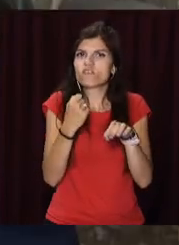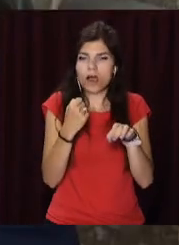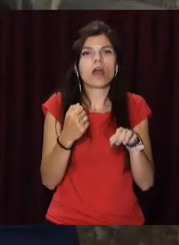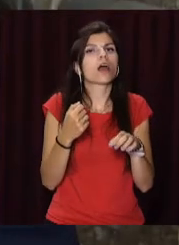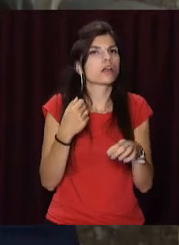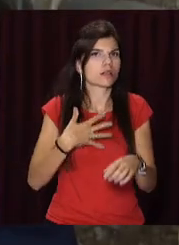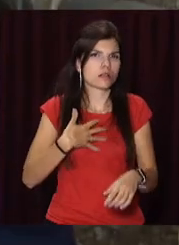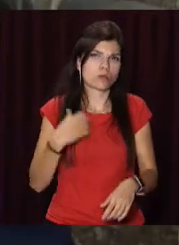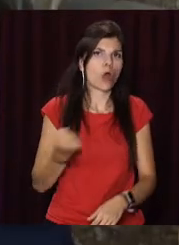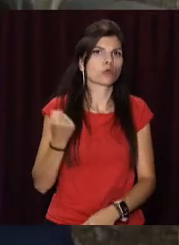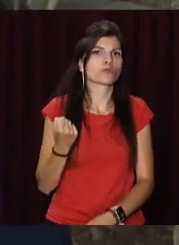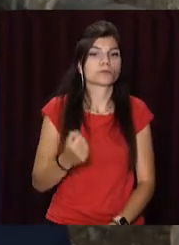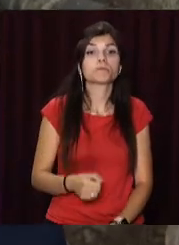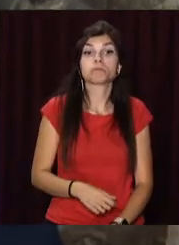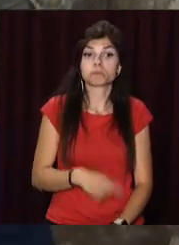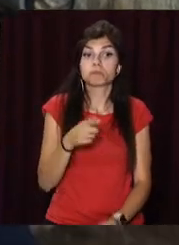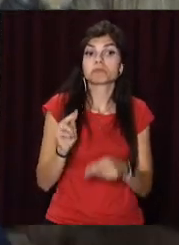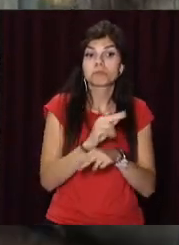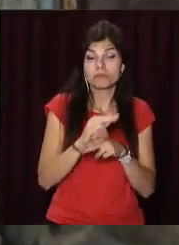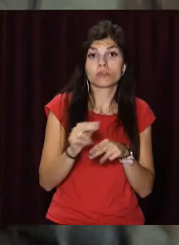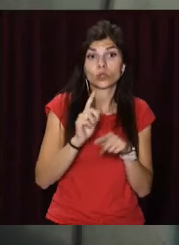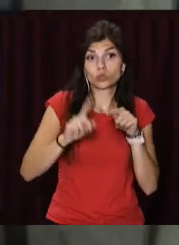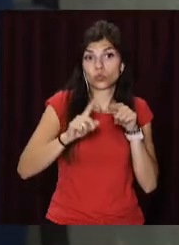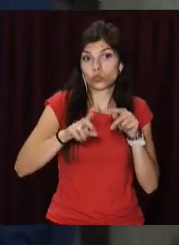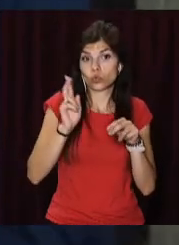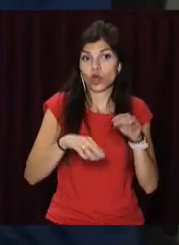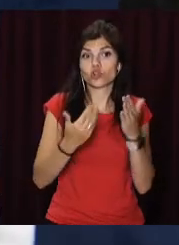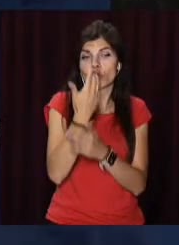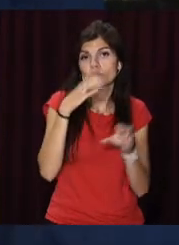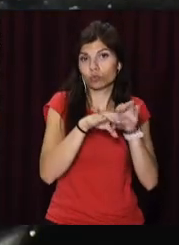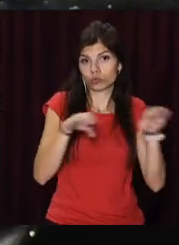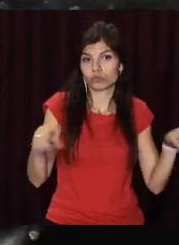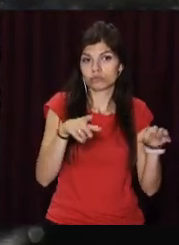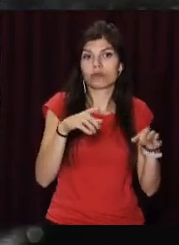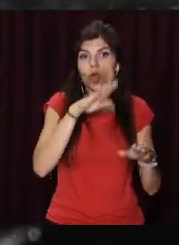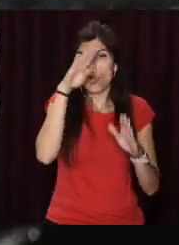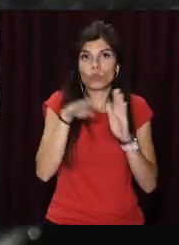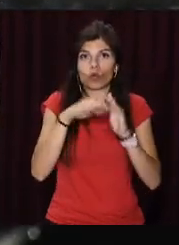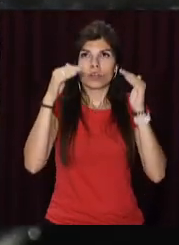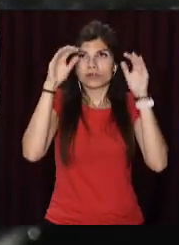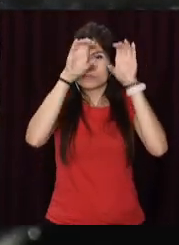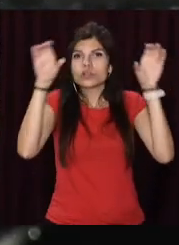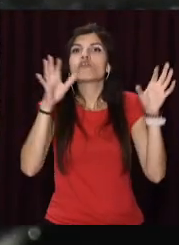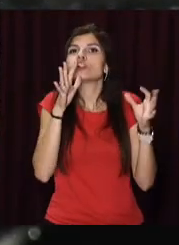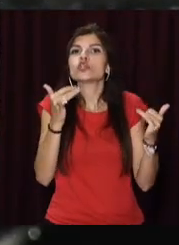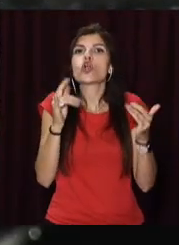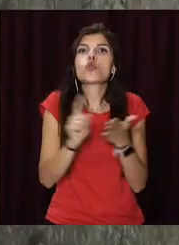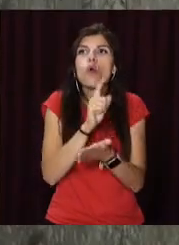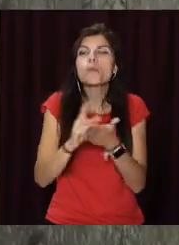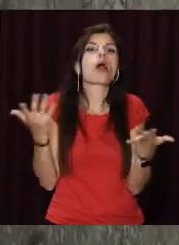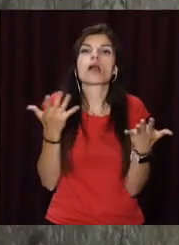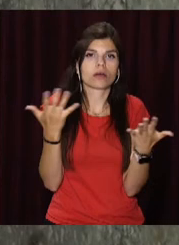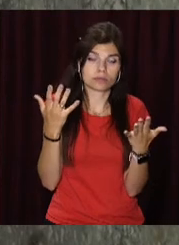закреплена. Капремонт системи каналізації завершують. Нові труби фахівці монтують під стелею. Все за сучасними нормами. І